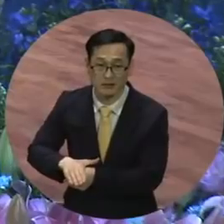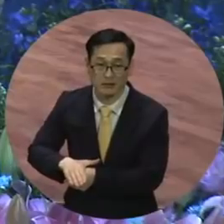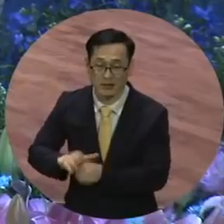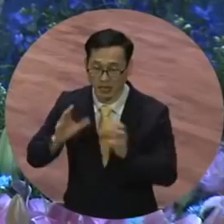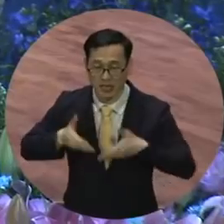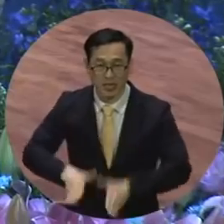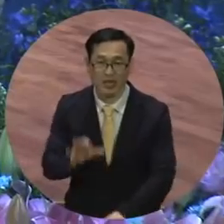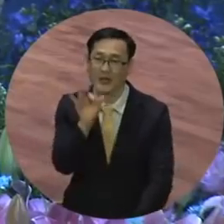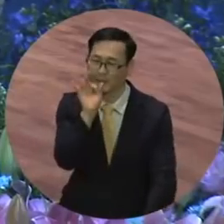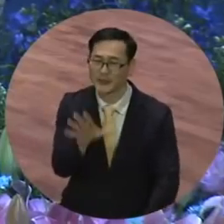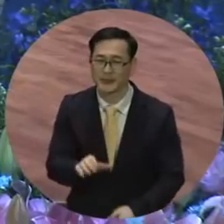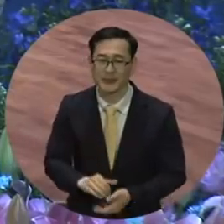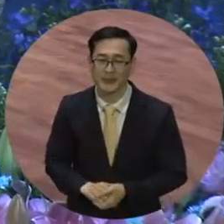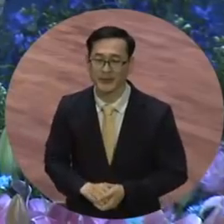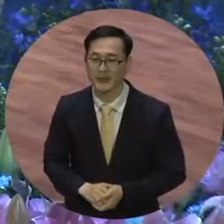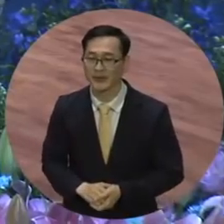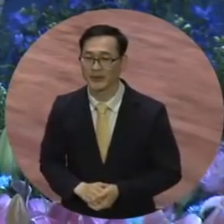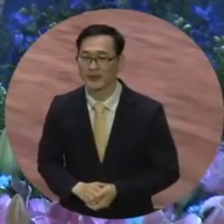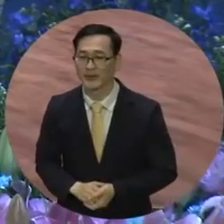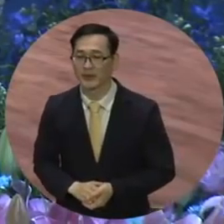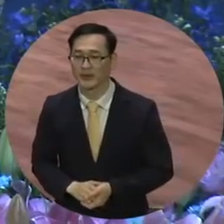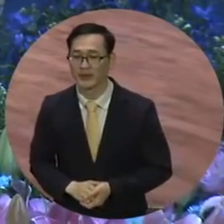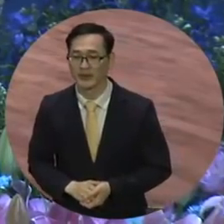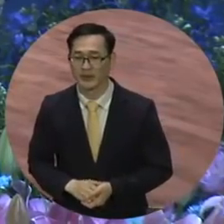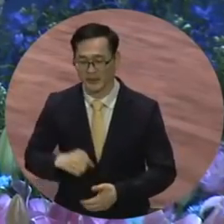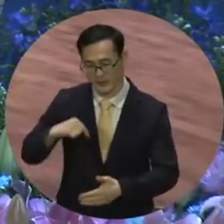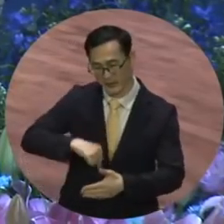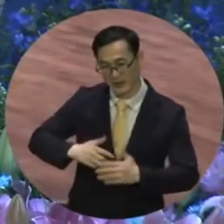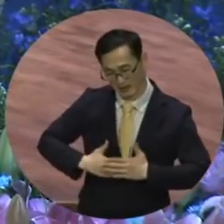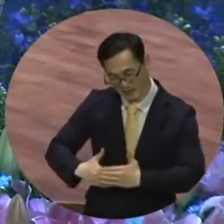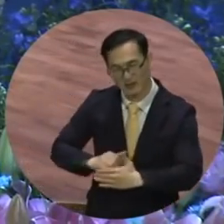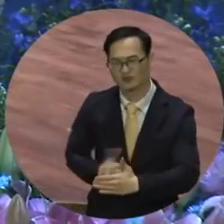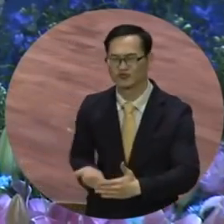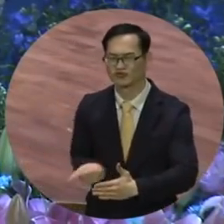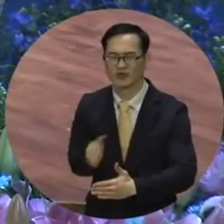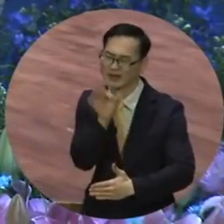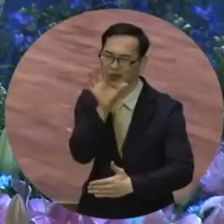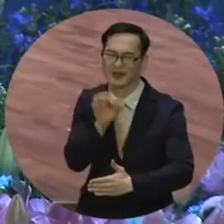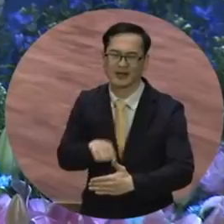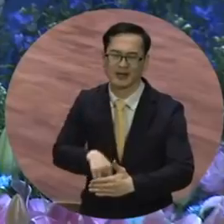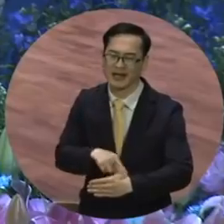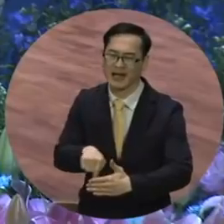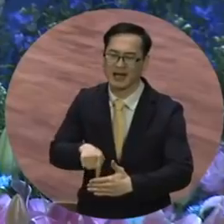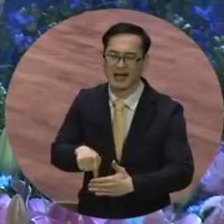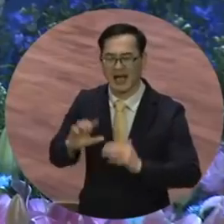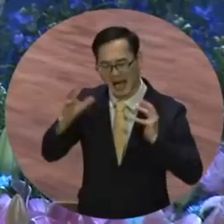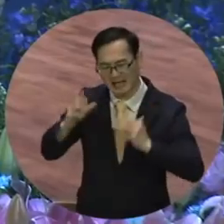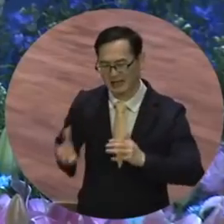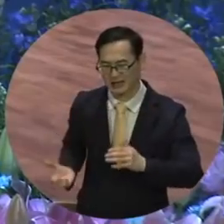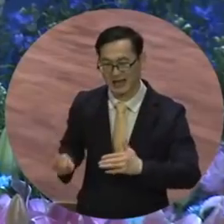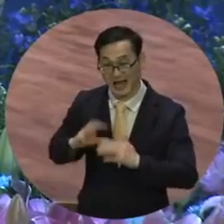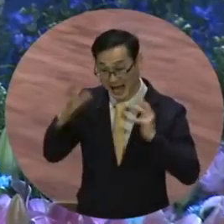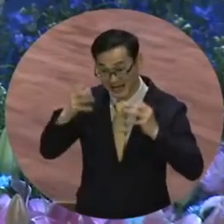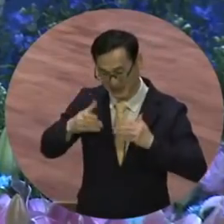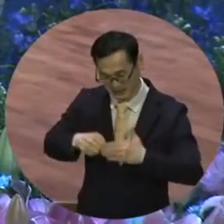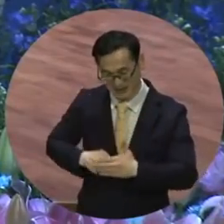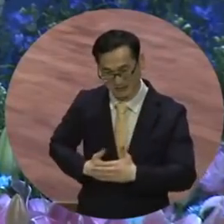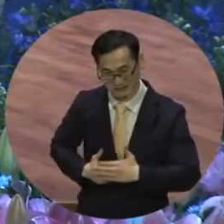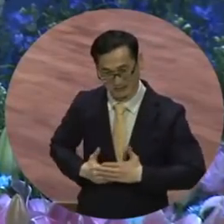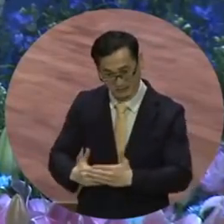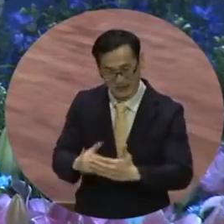그것도 죽은 지 오래됐다는 것을 알고 이거는 막 도저히 아이를 낳을 수